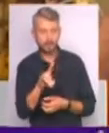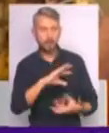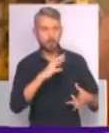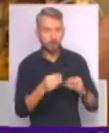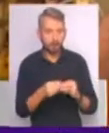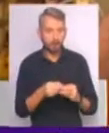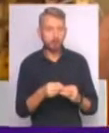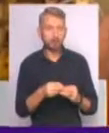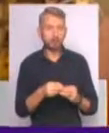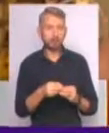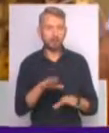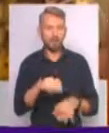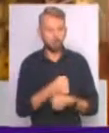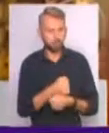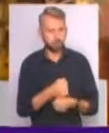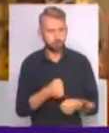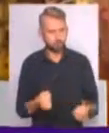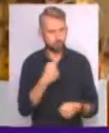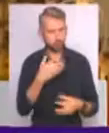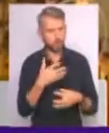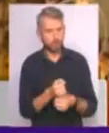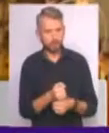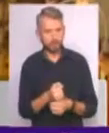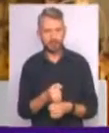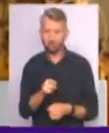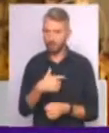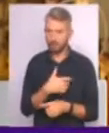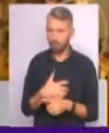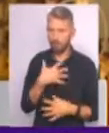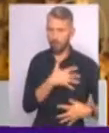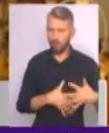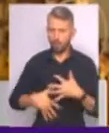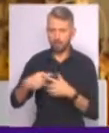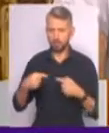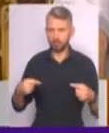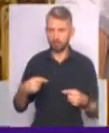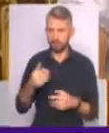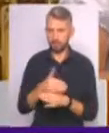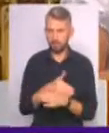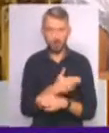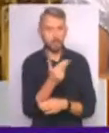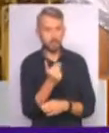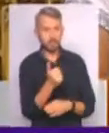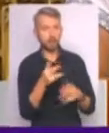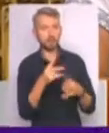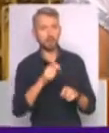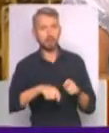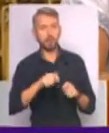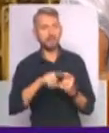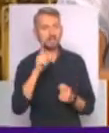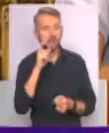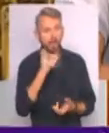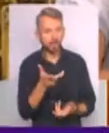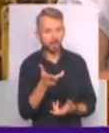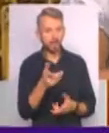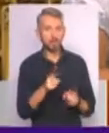задержке веса и трудностям с похудением. Обмен речевин. Конечно, замедлен, скажем так. Нужно проверить, опять же, тот же сахар,